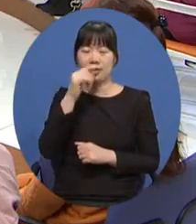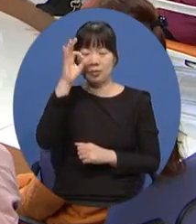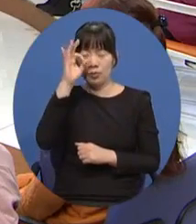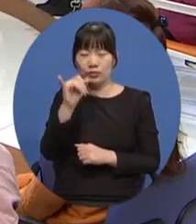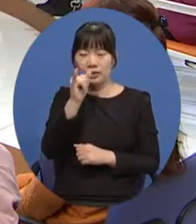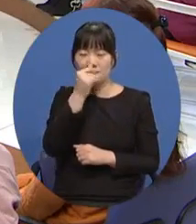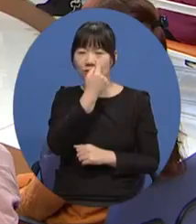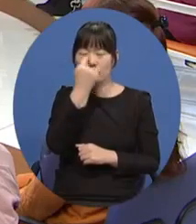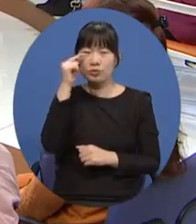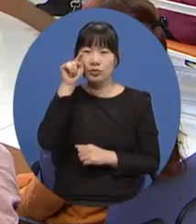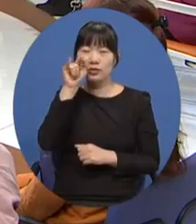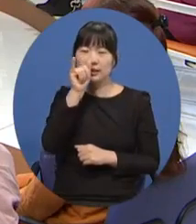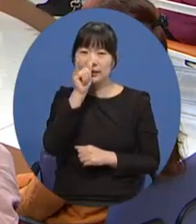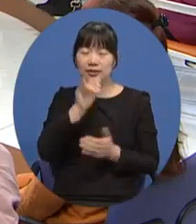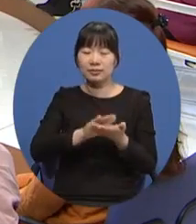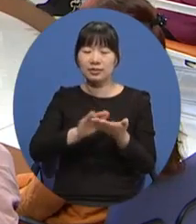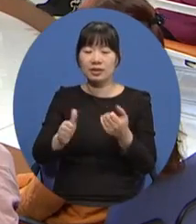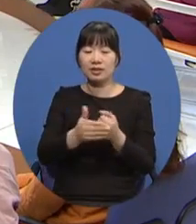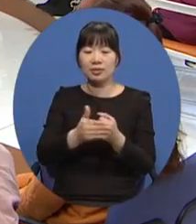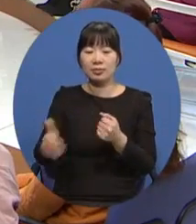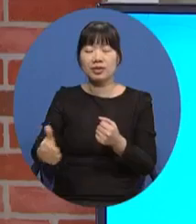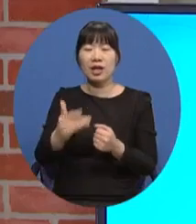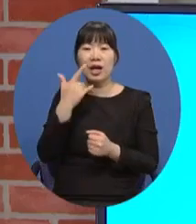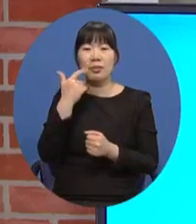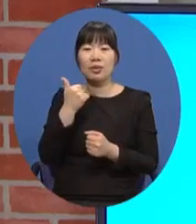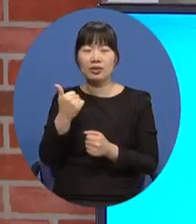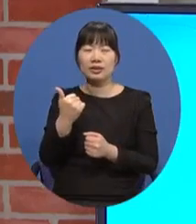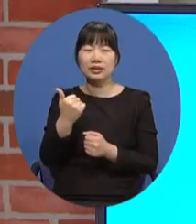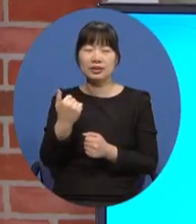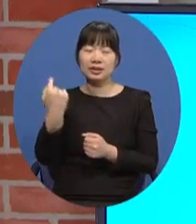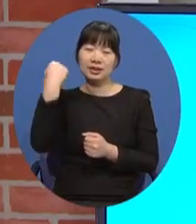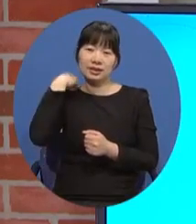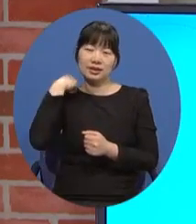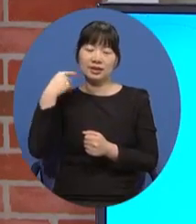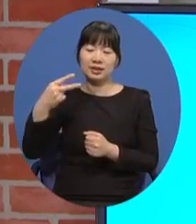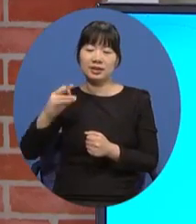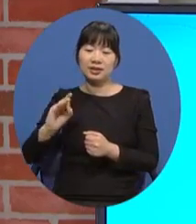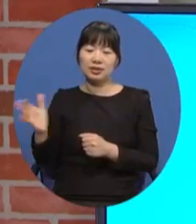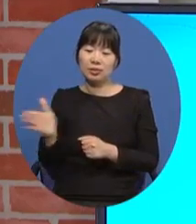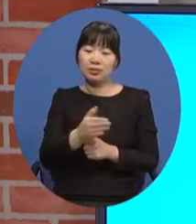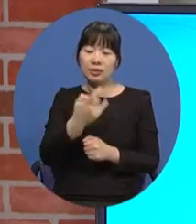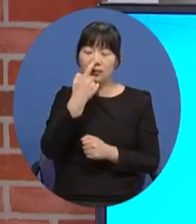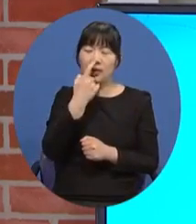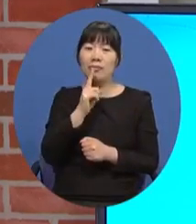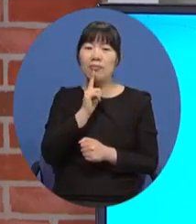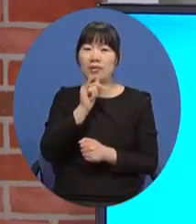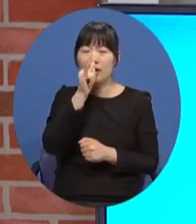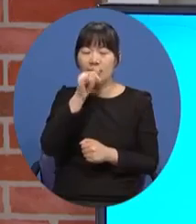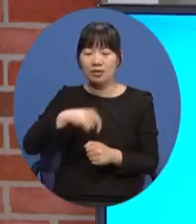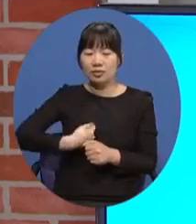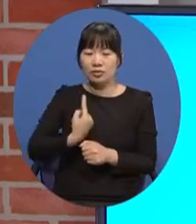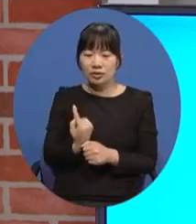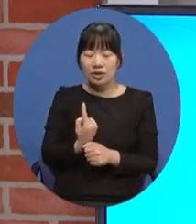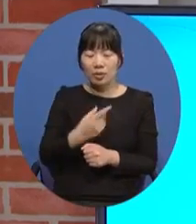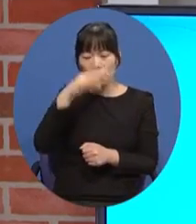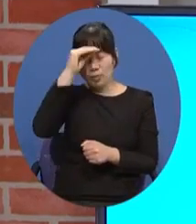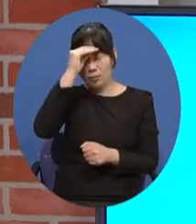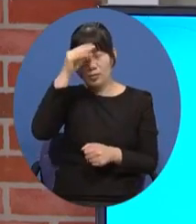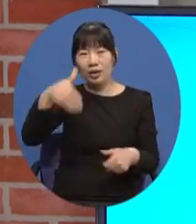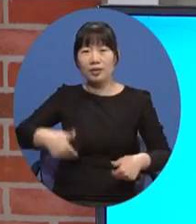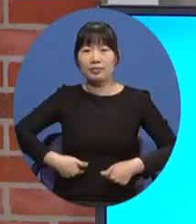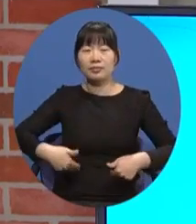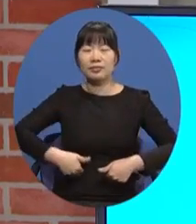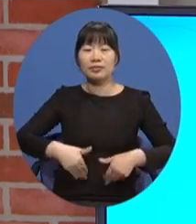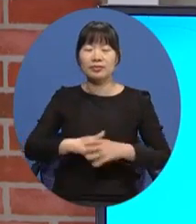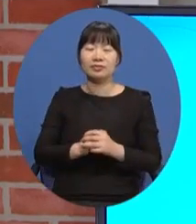수 있는 눈이 있습니다. 그래서 아이들은 아버지 등으로부터 배운다. 그런 말이 있습니다. 이렇게 스스로가 모범이 돼야 된다.